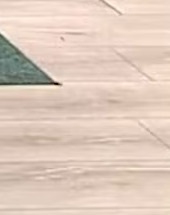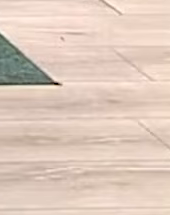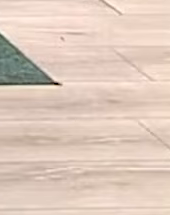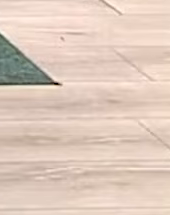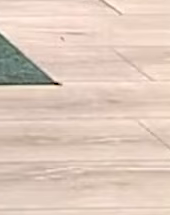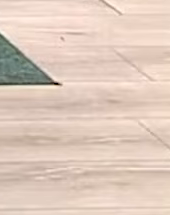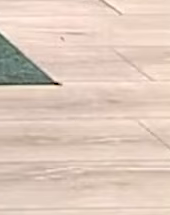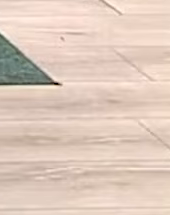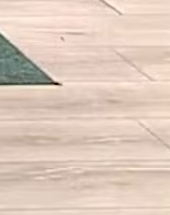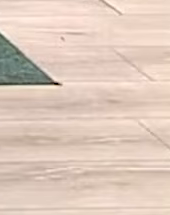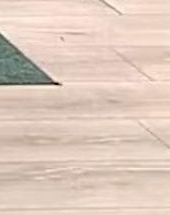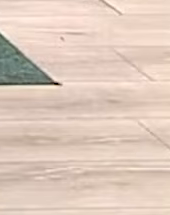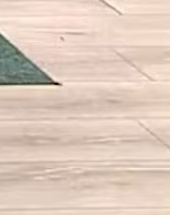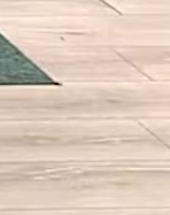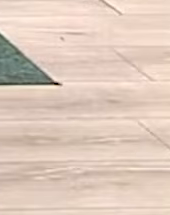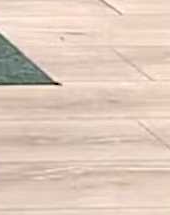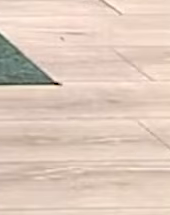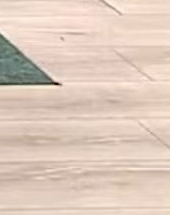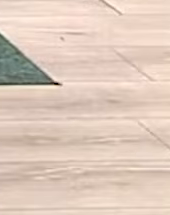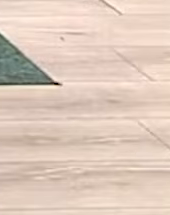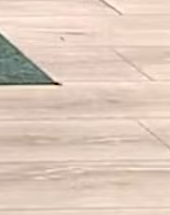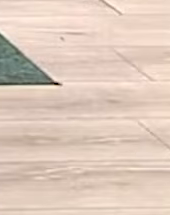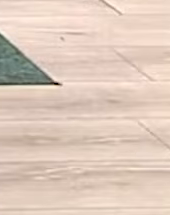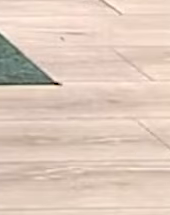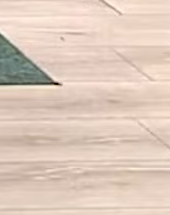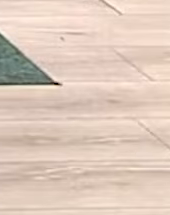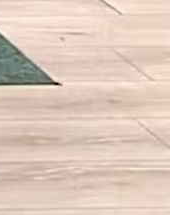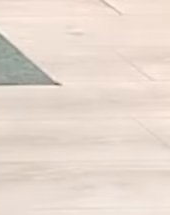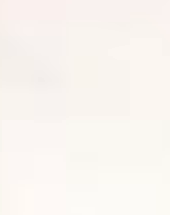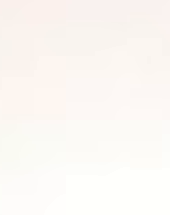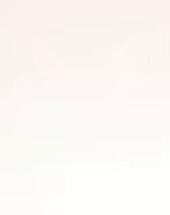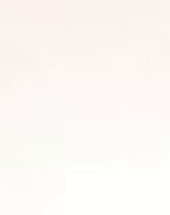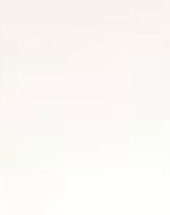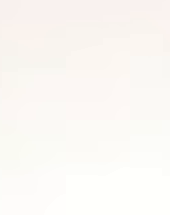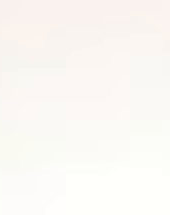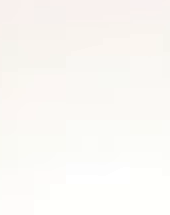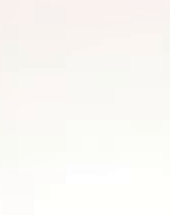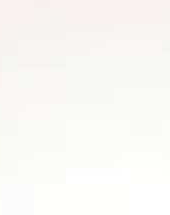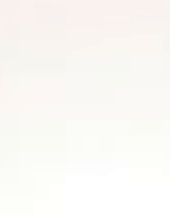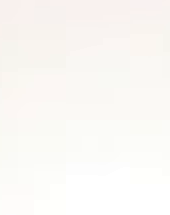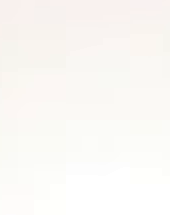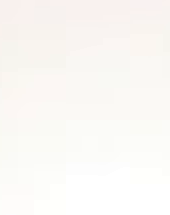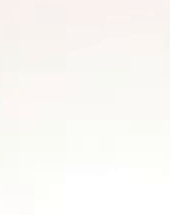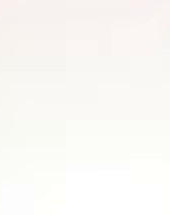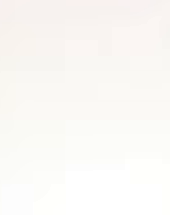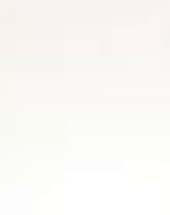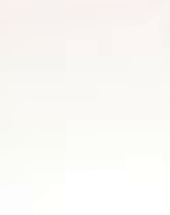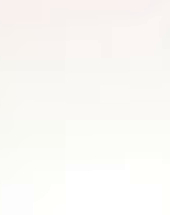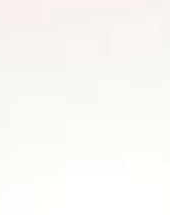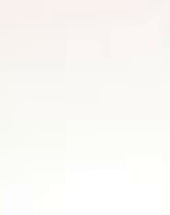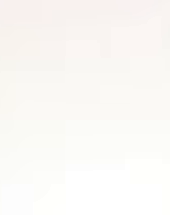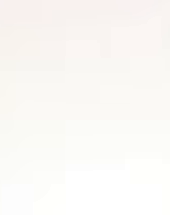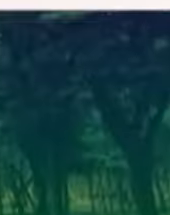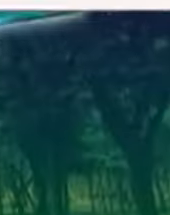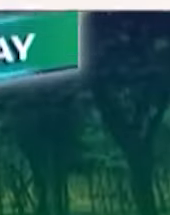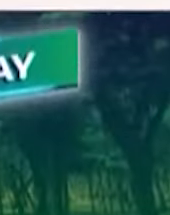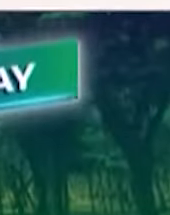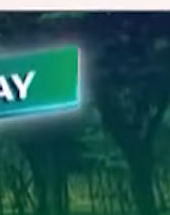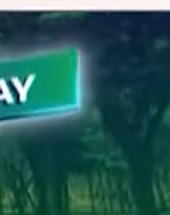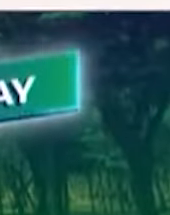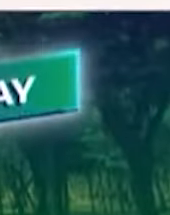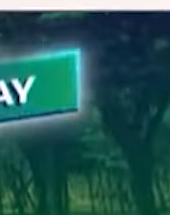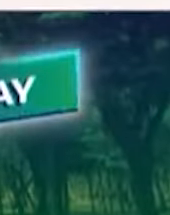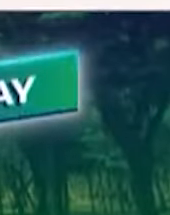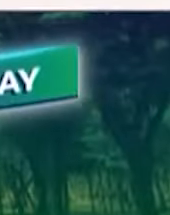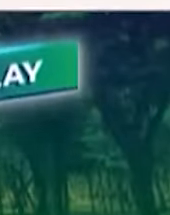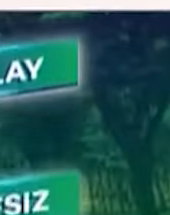yedirilebilir aynen. Hani çocuklar çünkü sabahları çok seviyor ya bunun özellikle altını çizmek istedim. Hani hep vardır ya üçgen peynirler simitin yanında da servis evet, edilir. Işte, onlar hep eritme peynir.